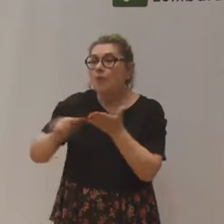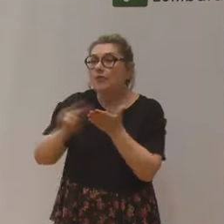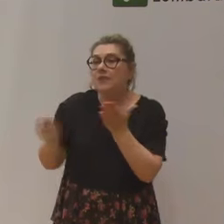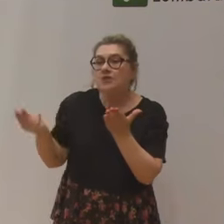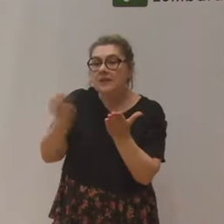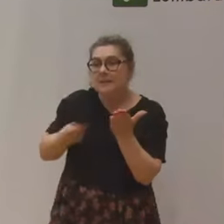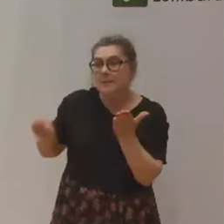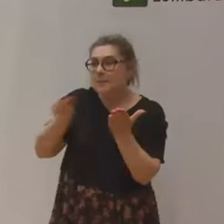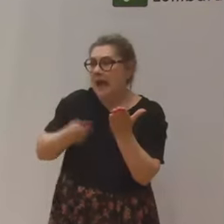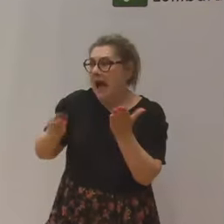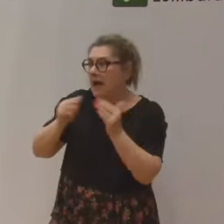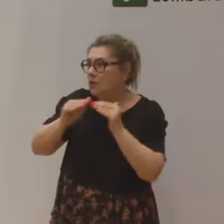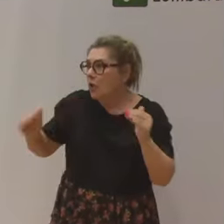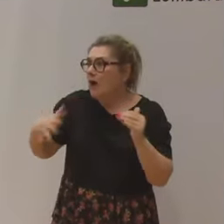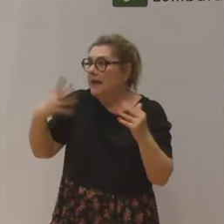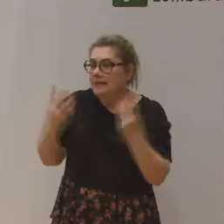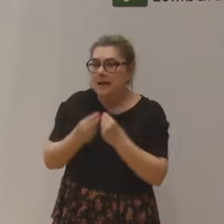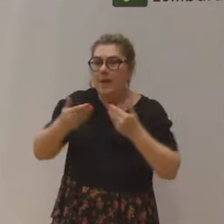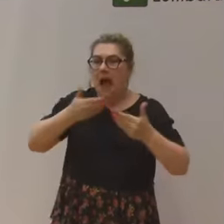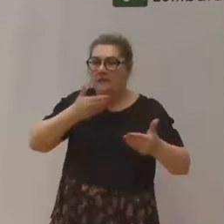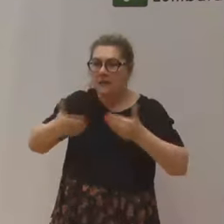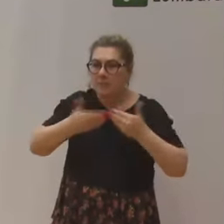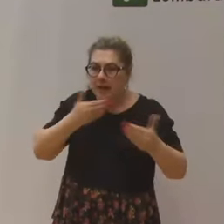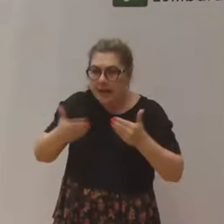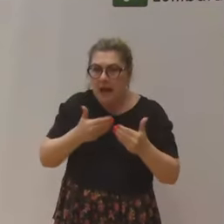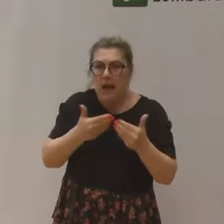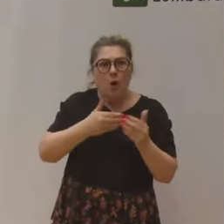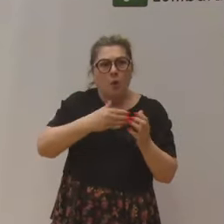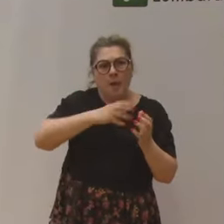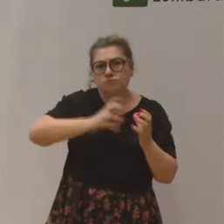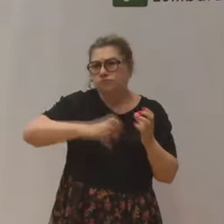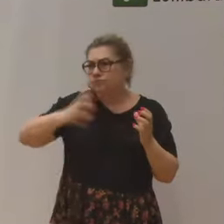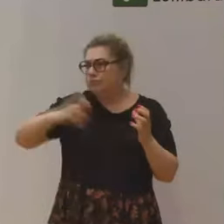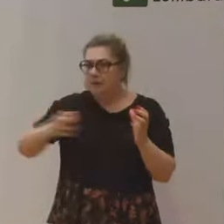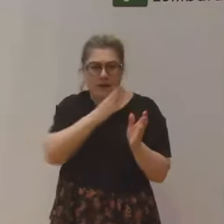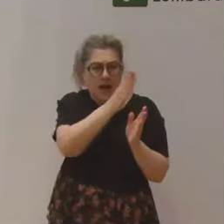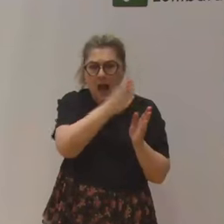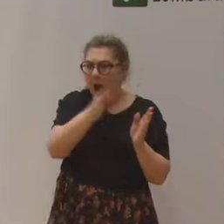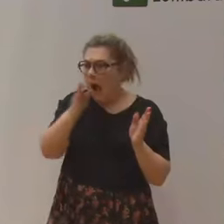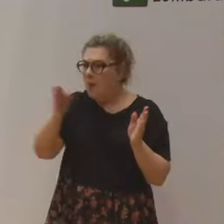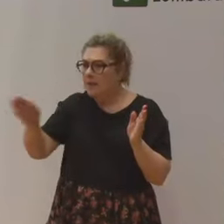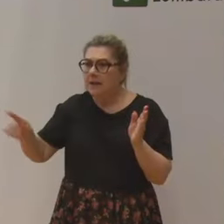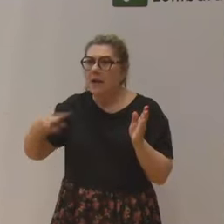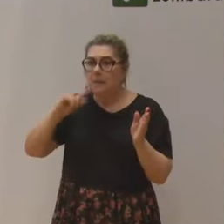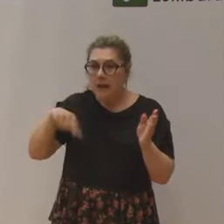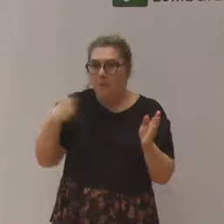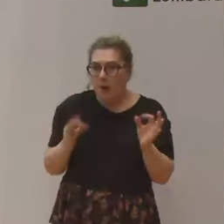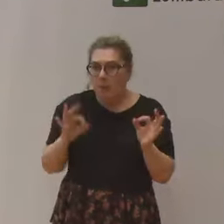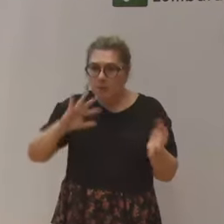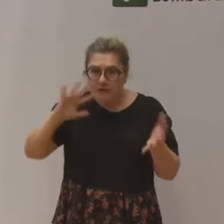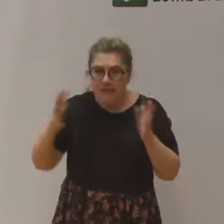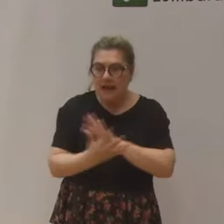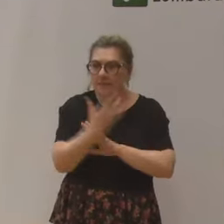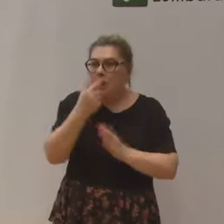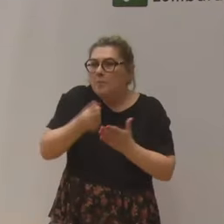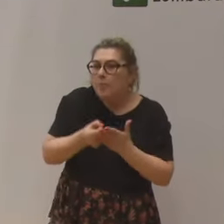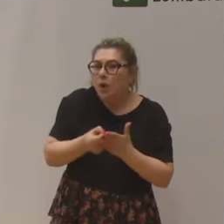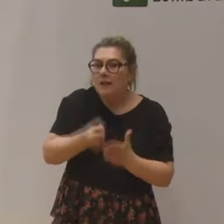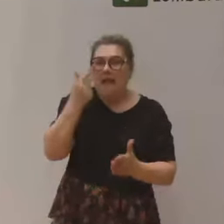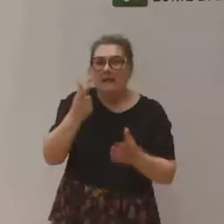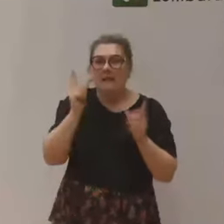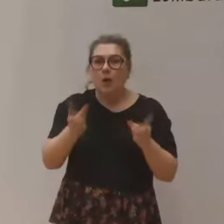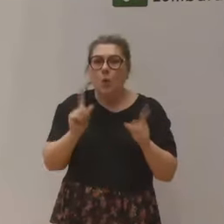le nostre assemblee dei vari ambiti, perché è ovvio che diventavano un elemento fondamentale